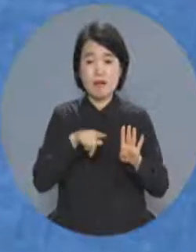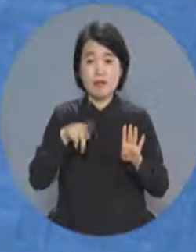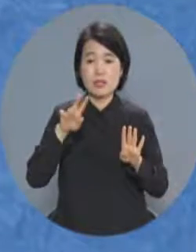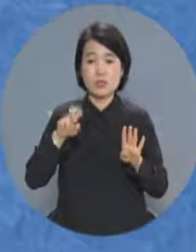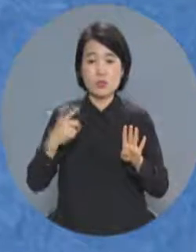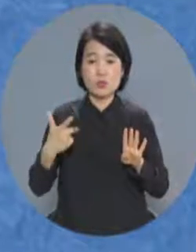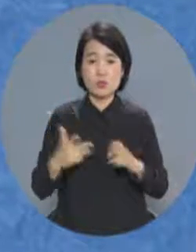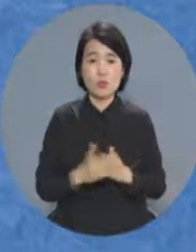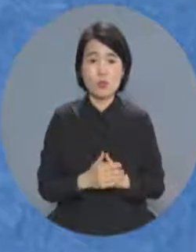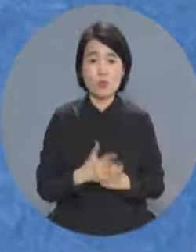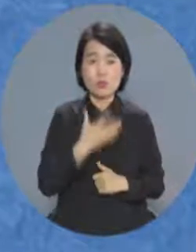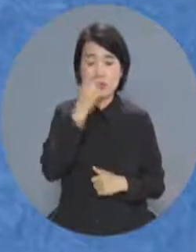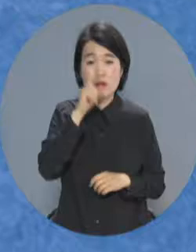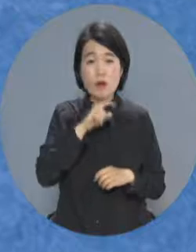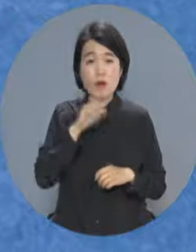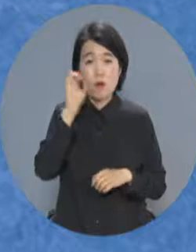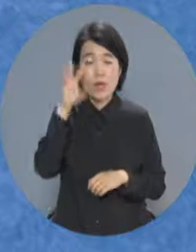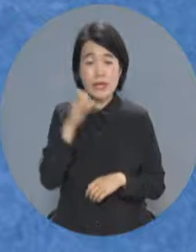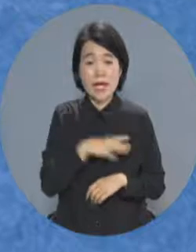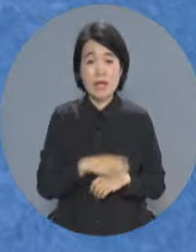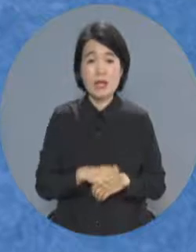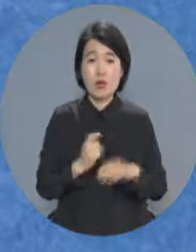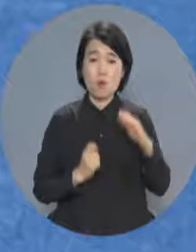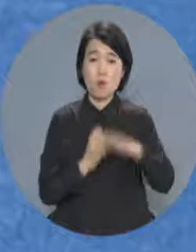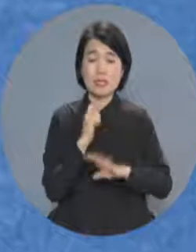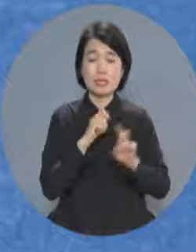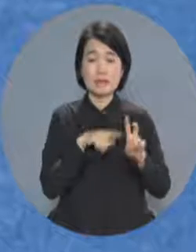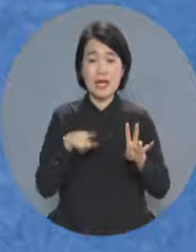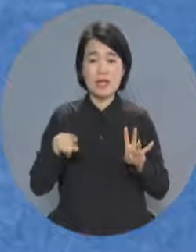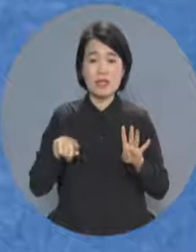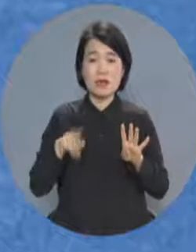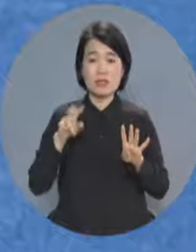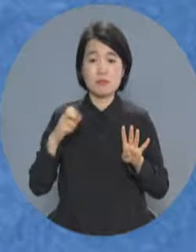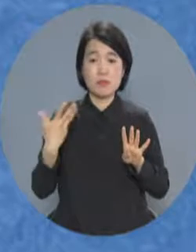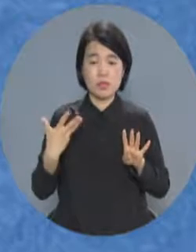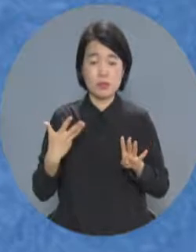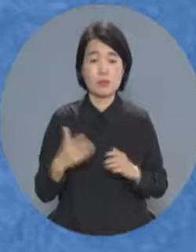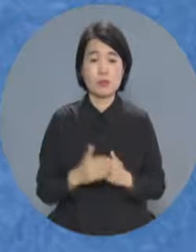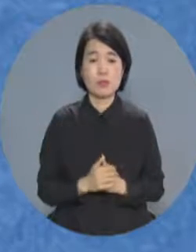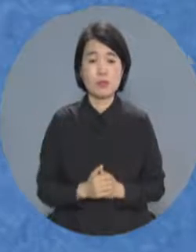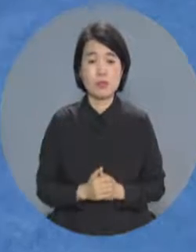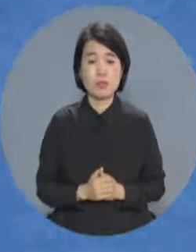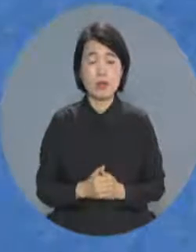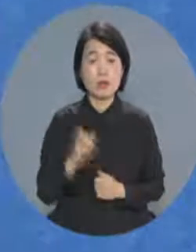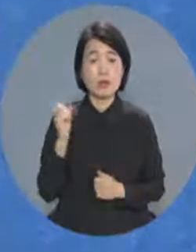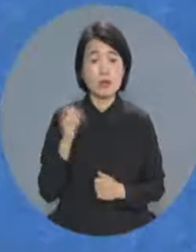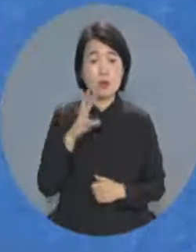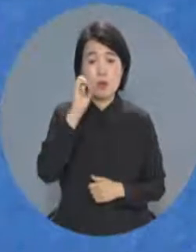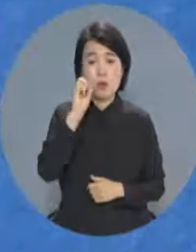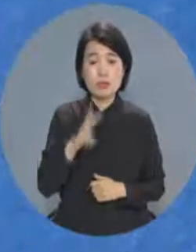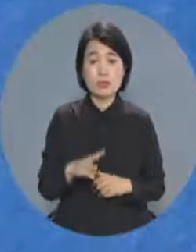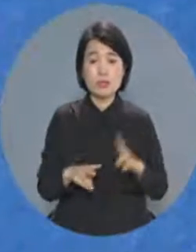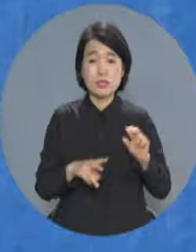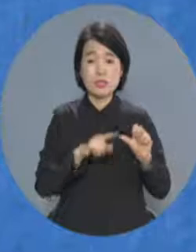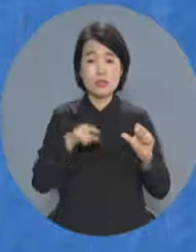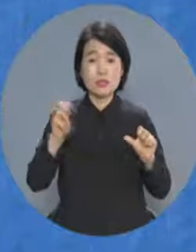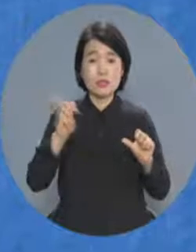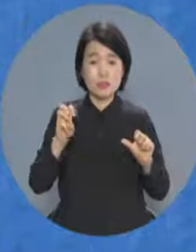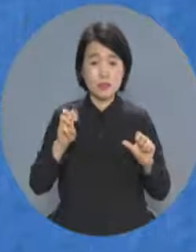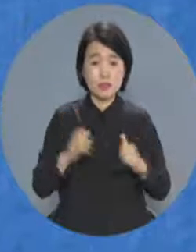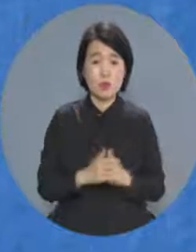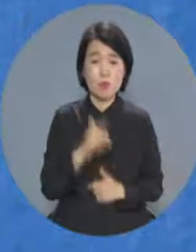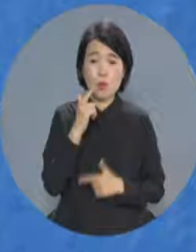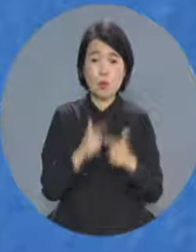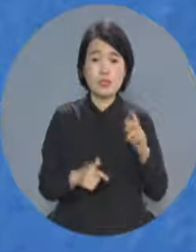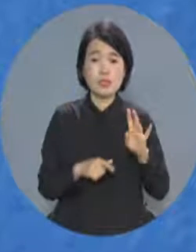26도 순천과 광양 고은 24에서 28도로 예상됩니다 또 광주는 25에서 30도